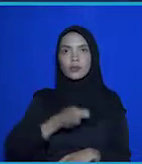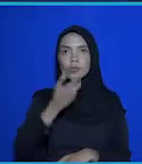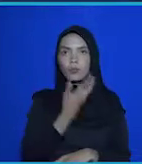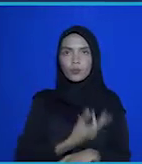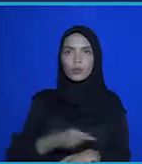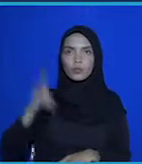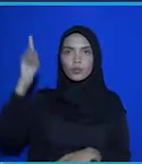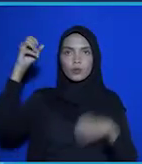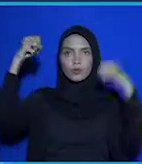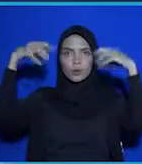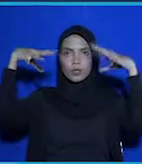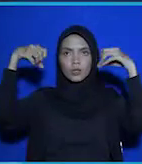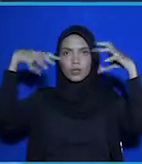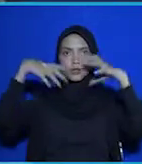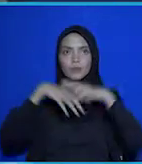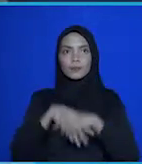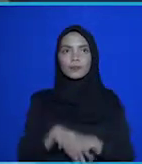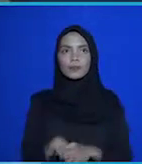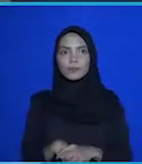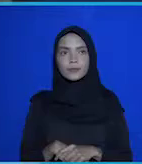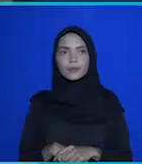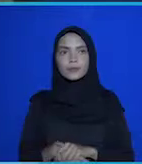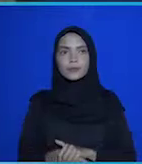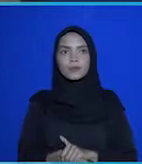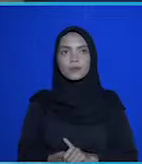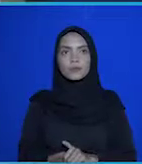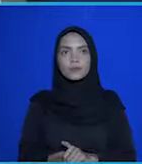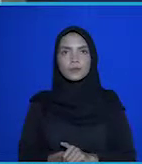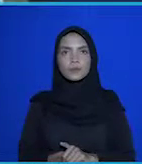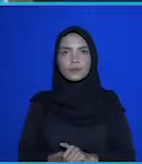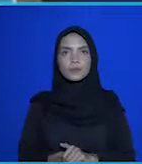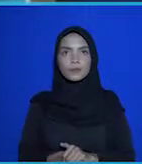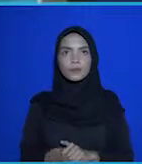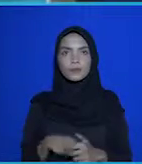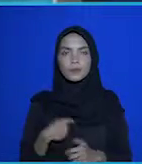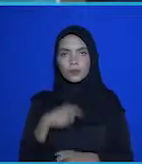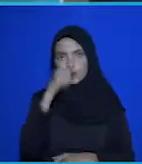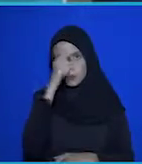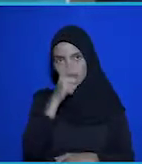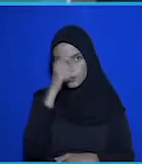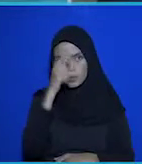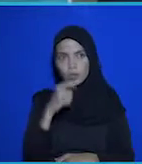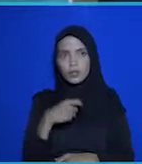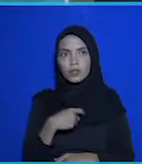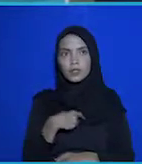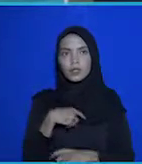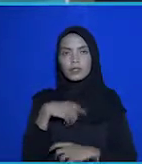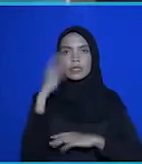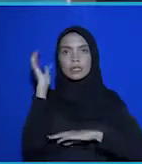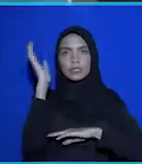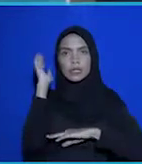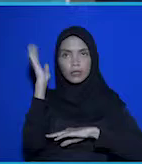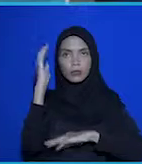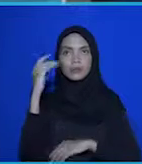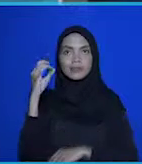warahmatullahi wabarakatuh. Salam sejahtera untuk Bapak Ibu sekalian. Yang kami hormati para narasumber